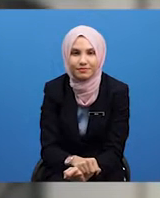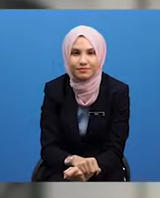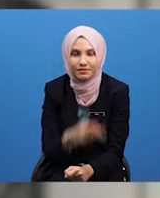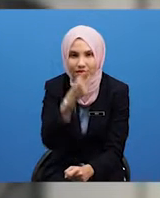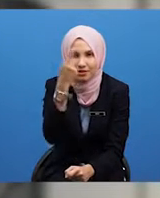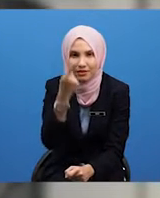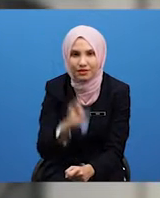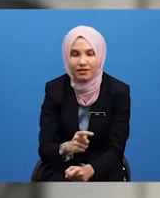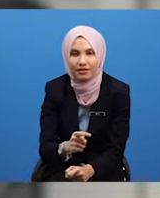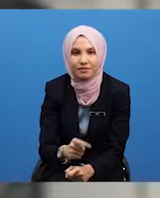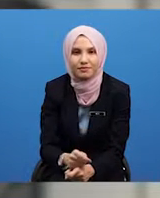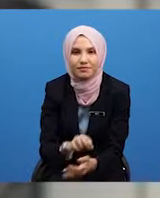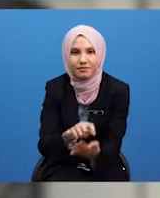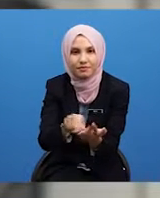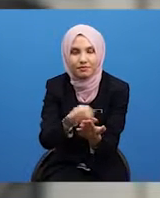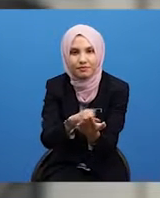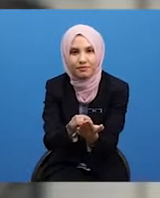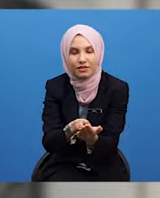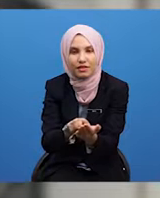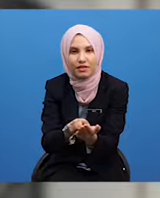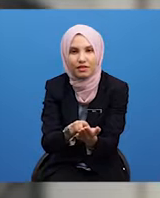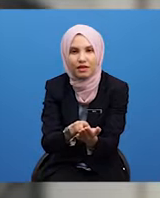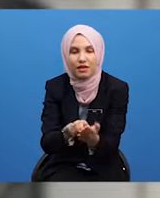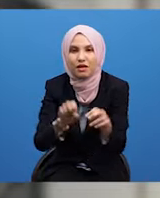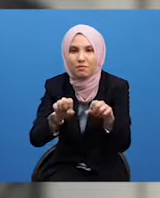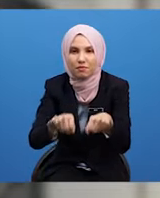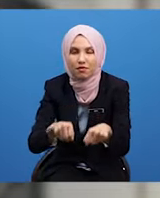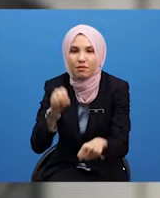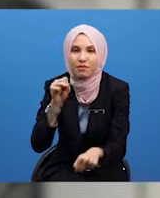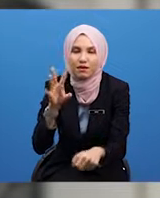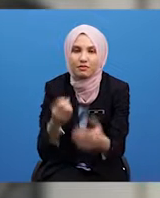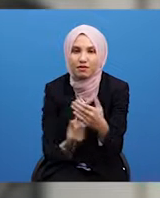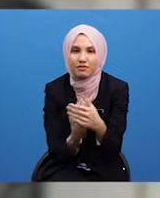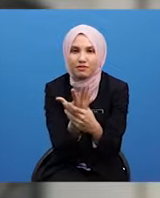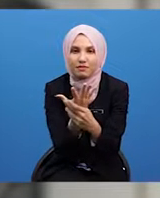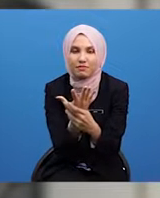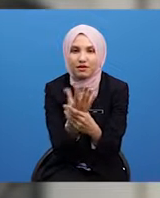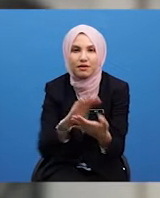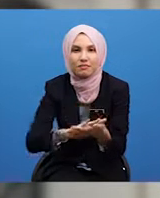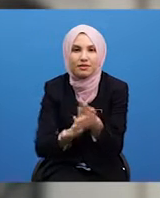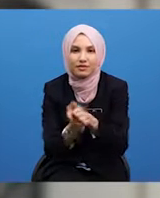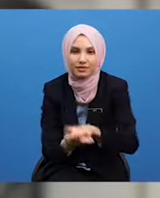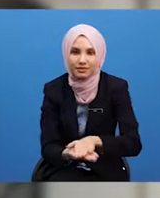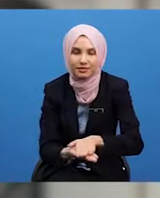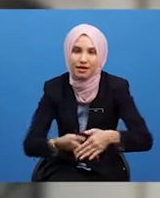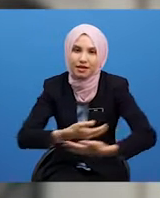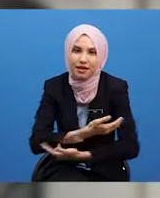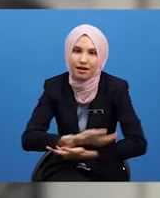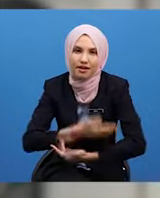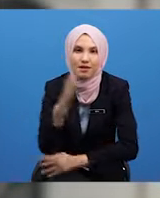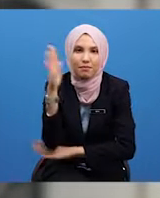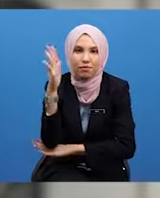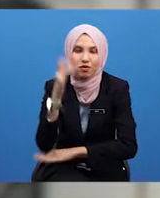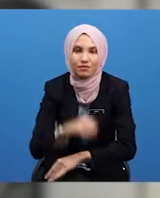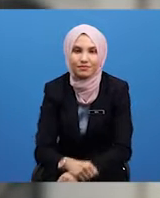supaya biji benih ini boleh berkembang, bercambah menjadi anak pokok. Mari kita melihat